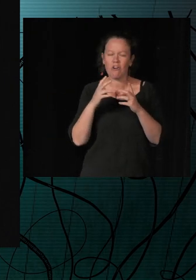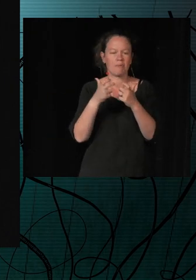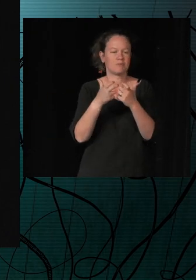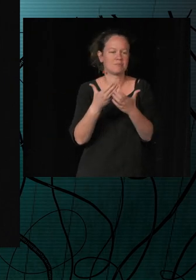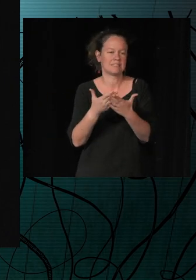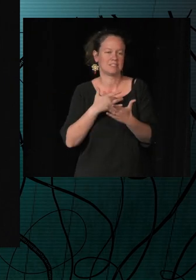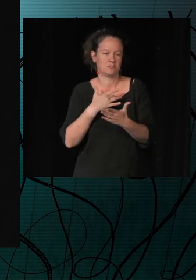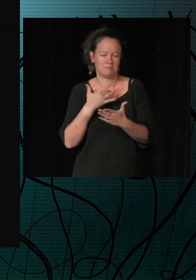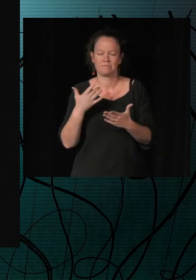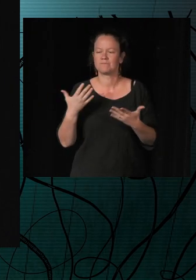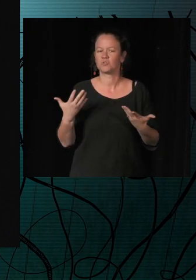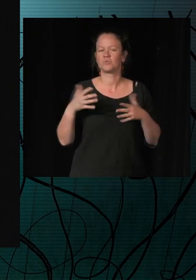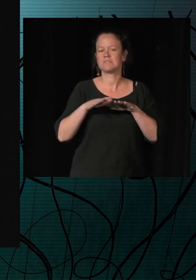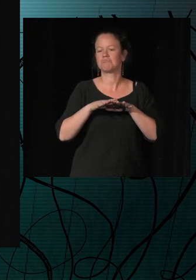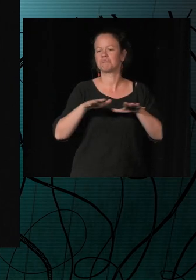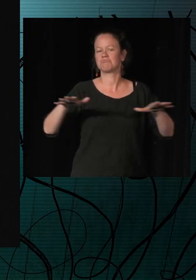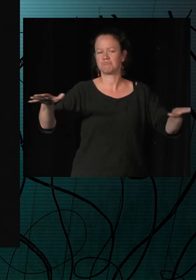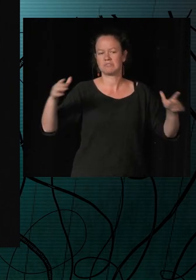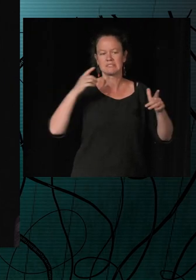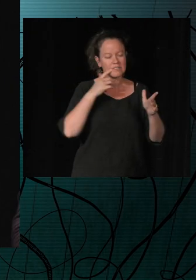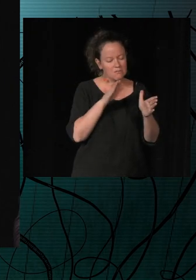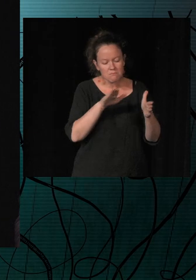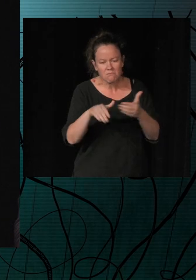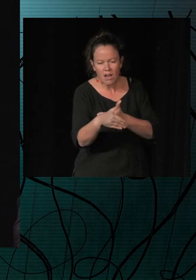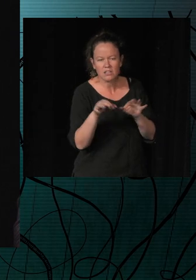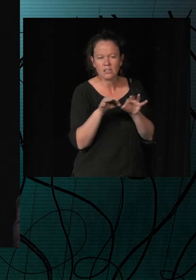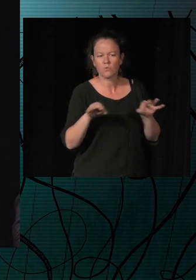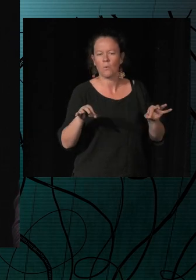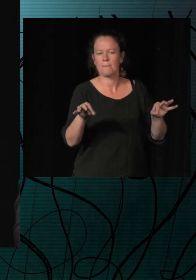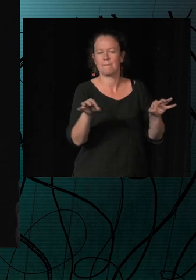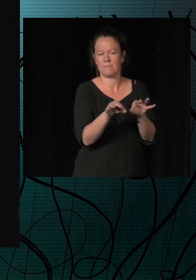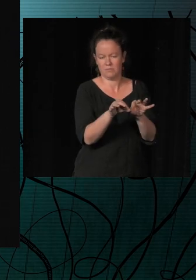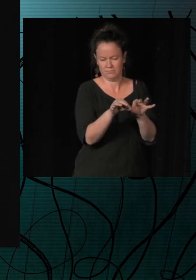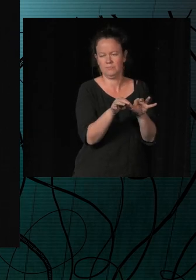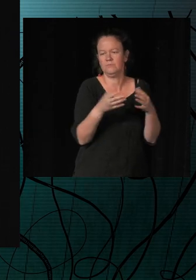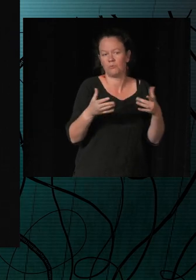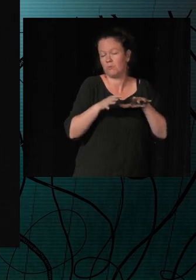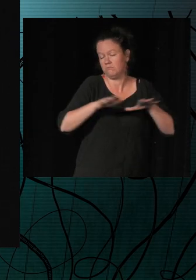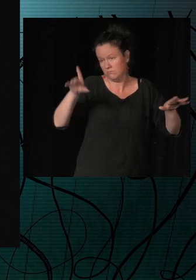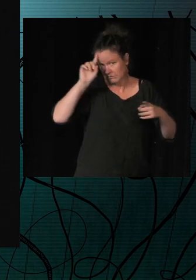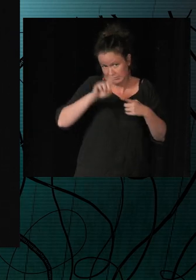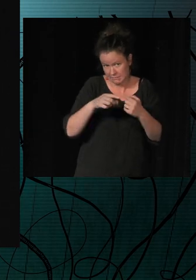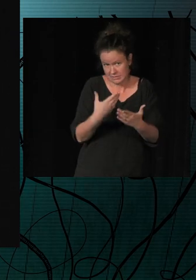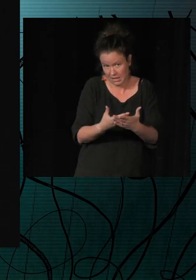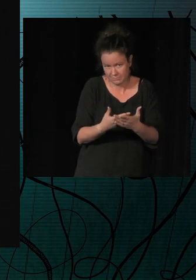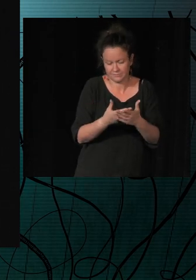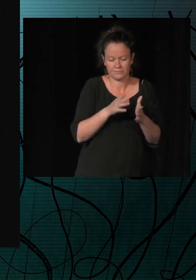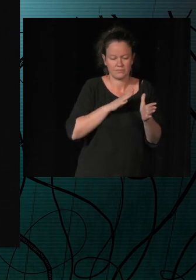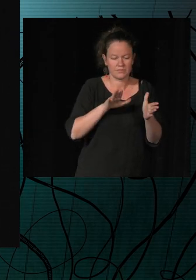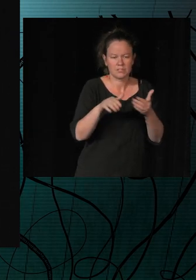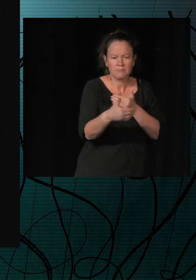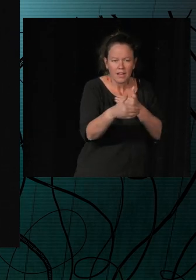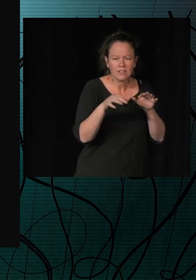les sorts là des jeux autour des backroom c'est hyper intéressant de voir que les réactions sont multiples il y a des gens que ça angoisse